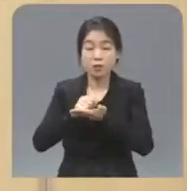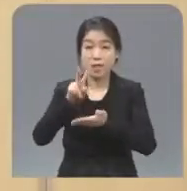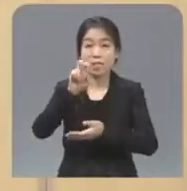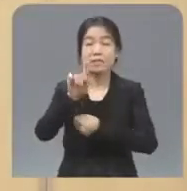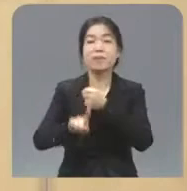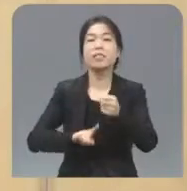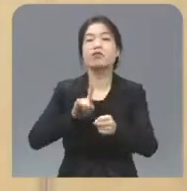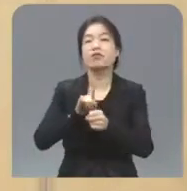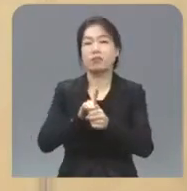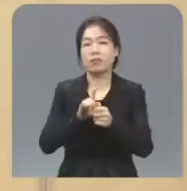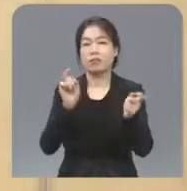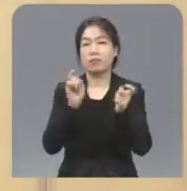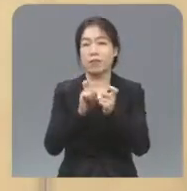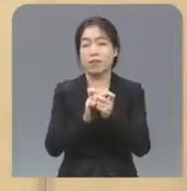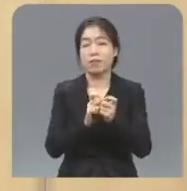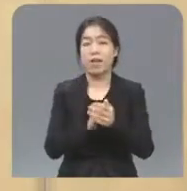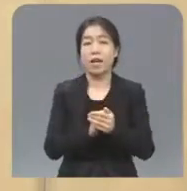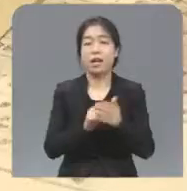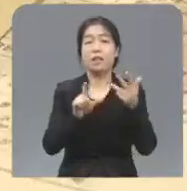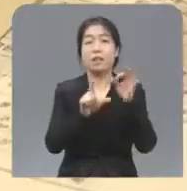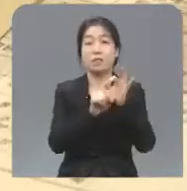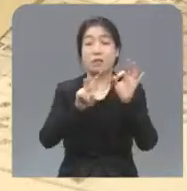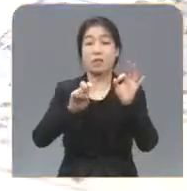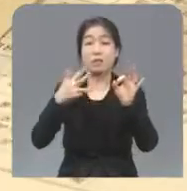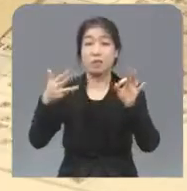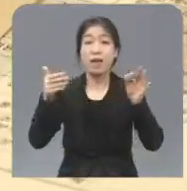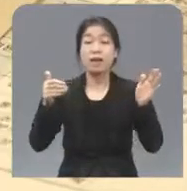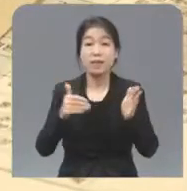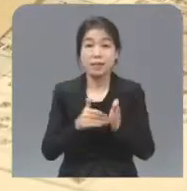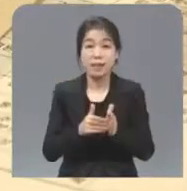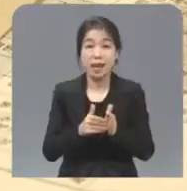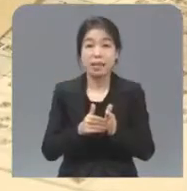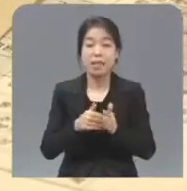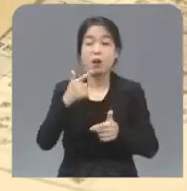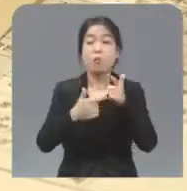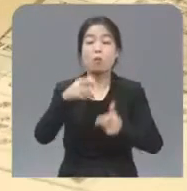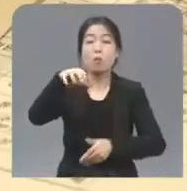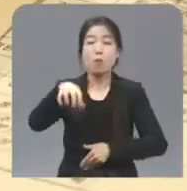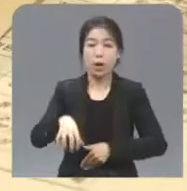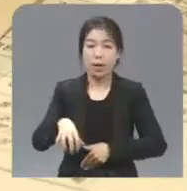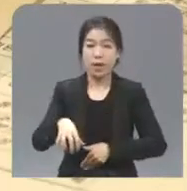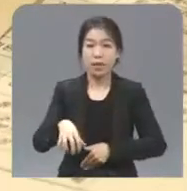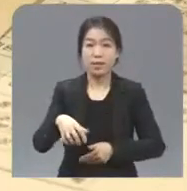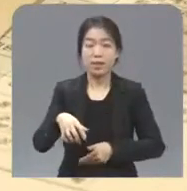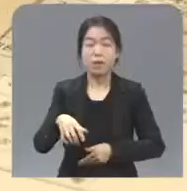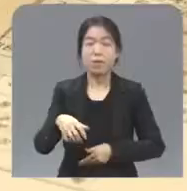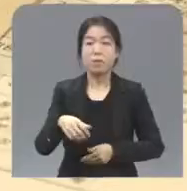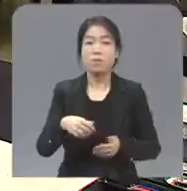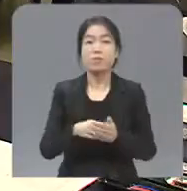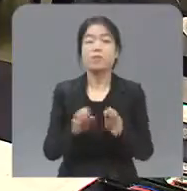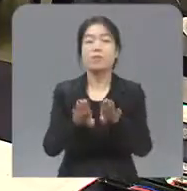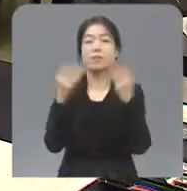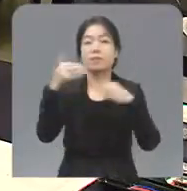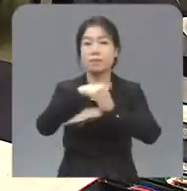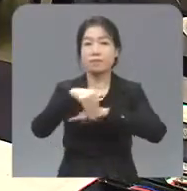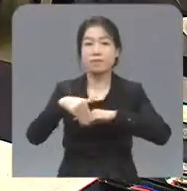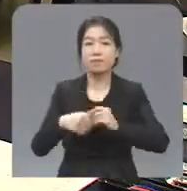10월 27일부터 28일까지 목포 삼학도 김대중 노벨평화상 기념상 에서 기념관 에서 개최됩니다